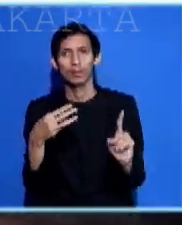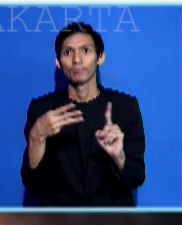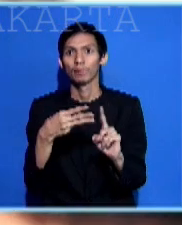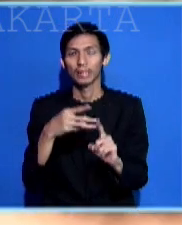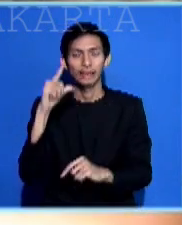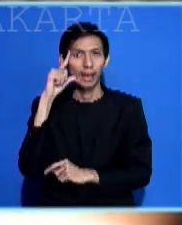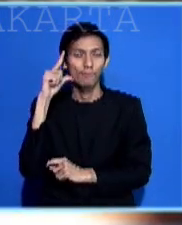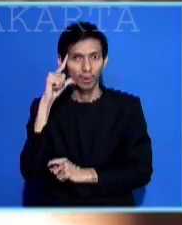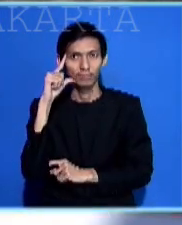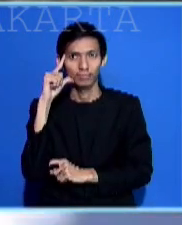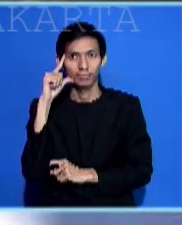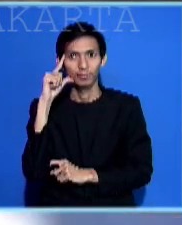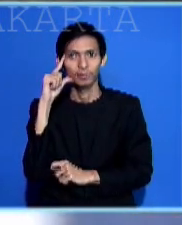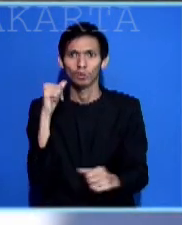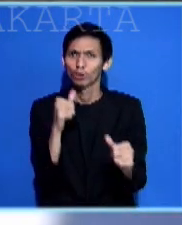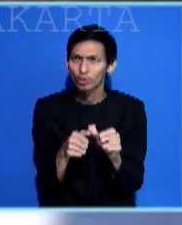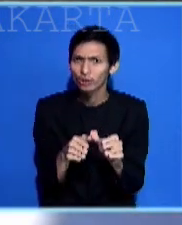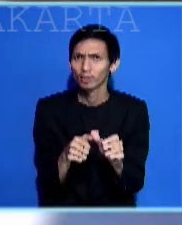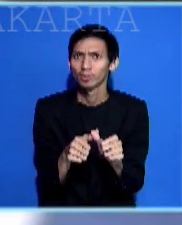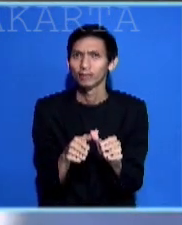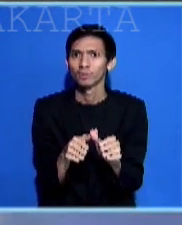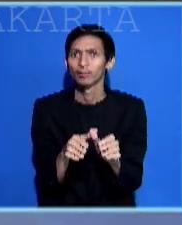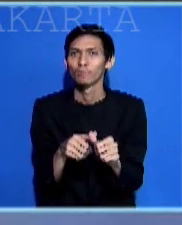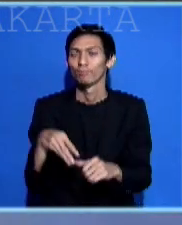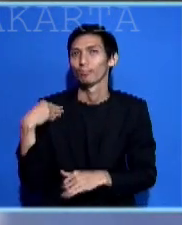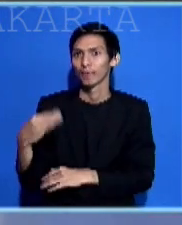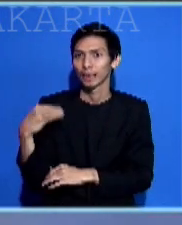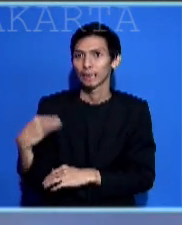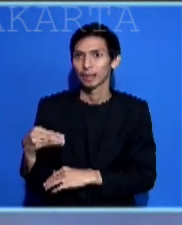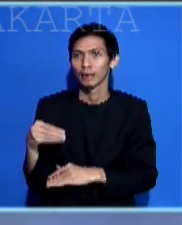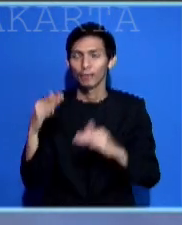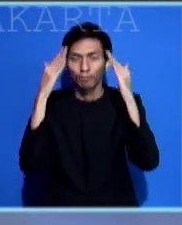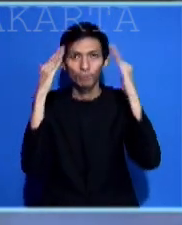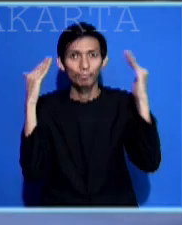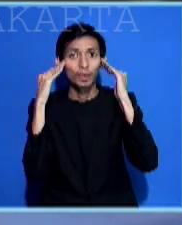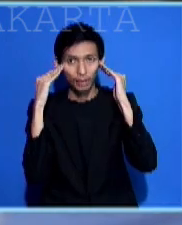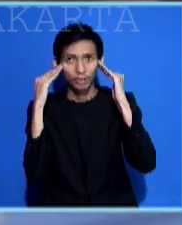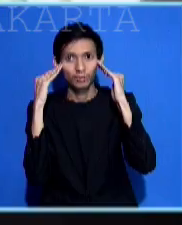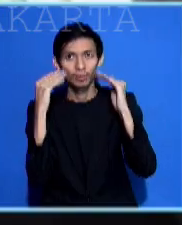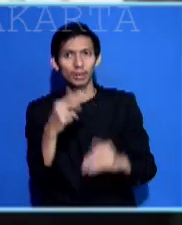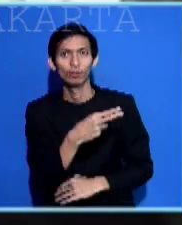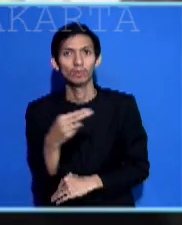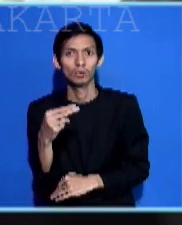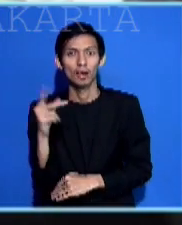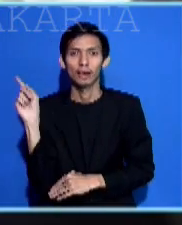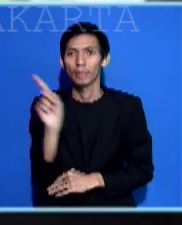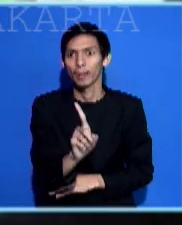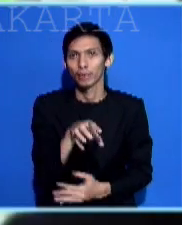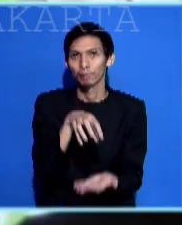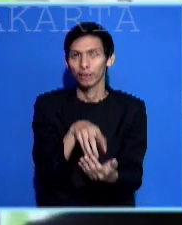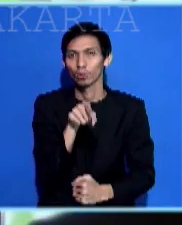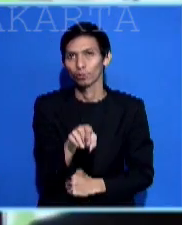langsung oleh Direktur Jenderal Dirjen Peternakan dan Kesehatan Hewan Kementerian Pertanian Nasrullah. Kepada